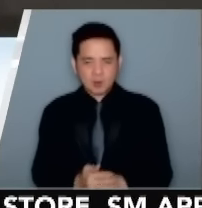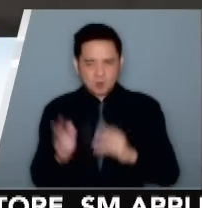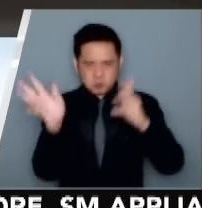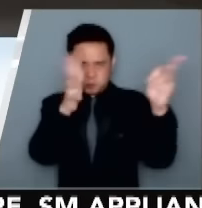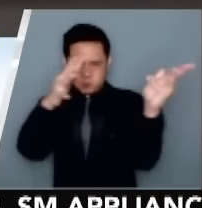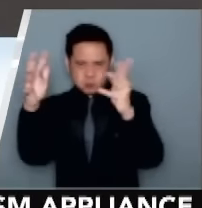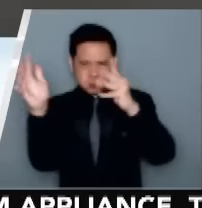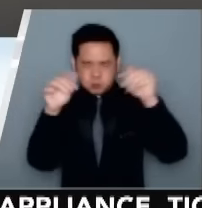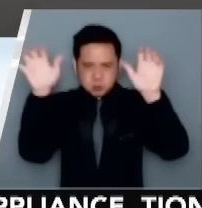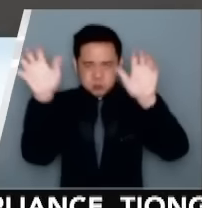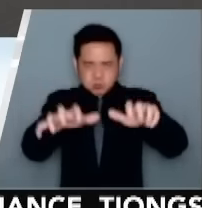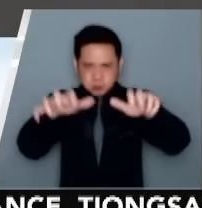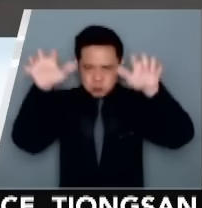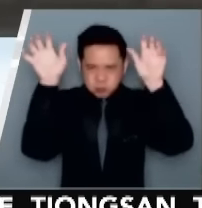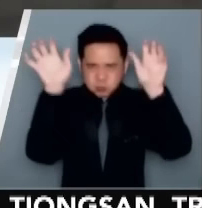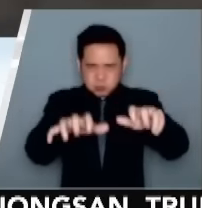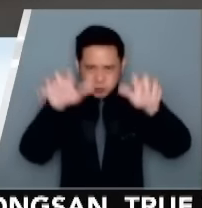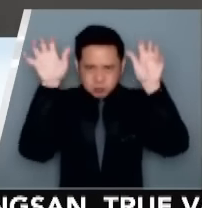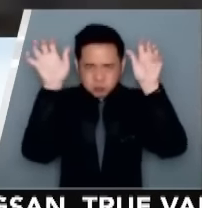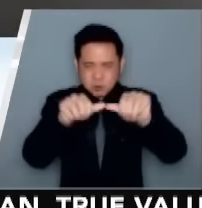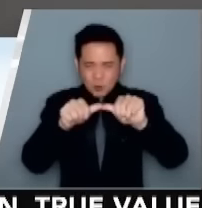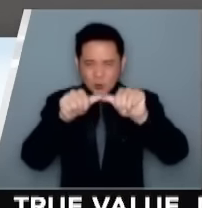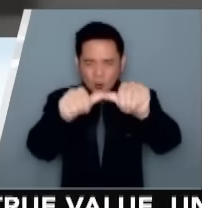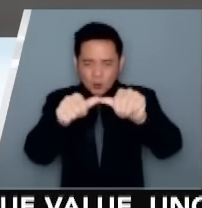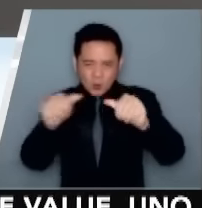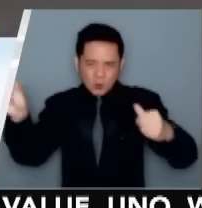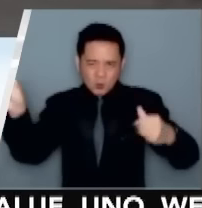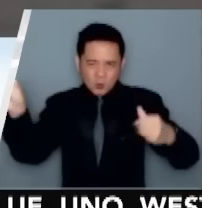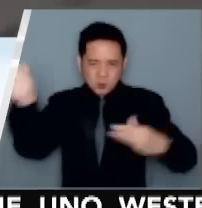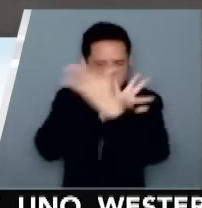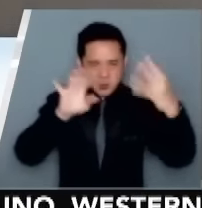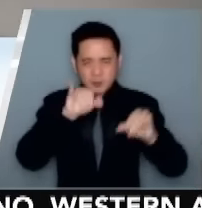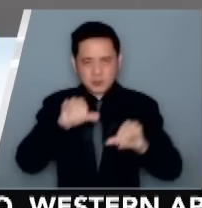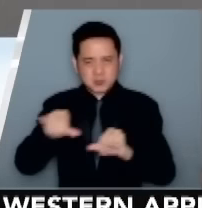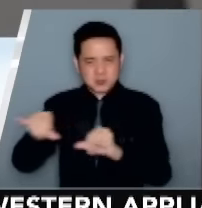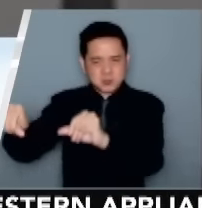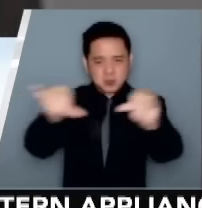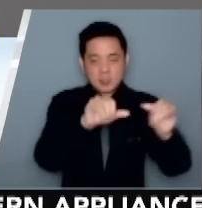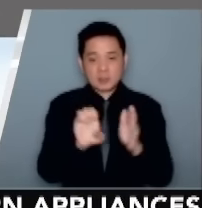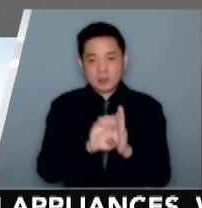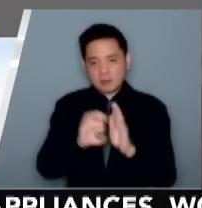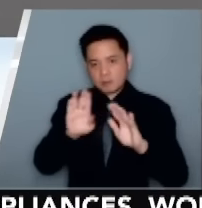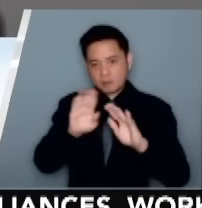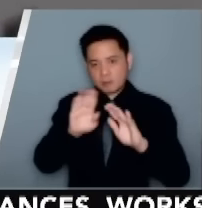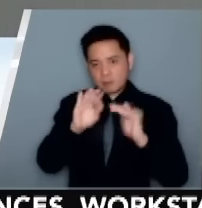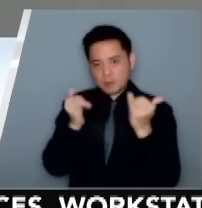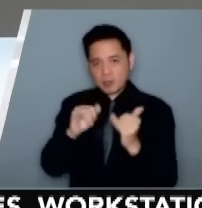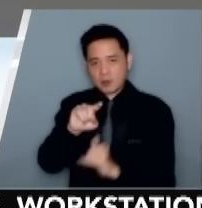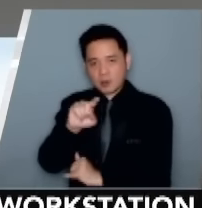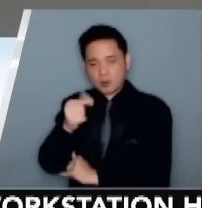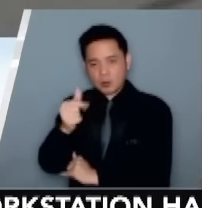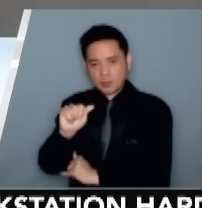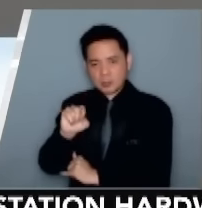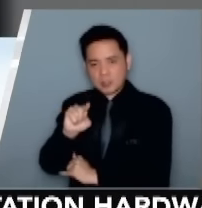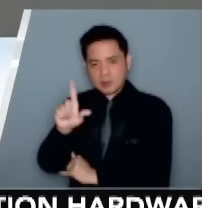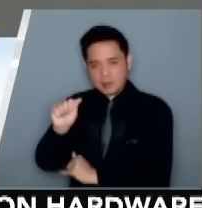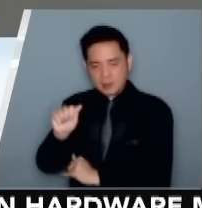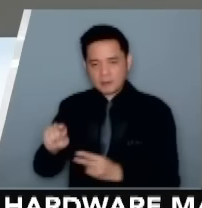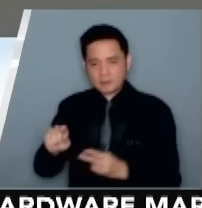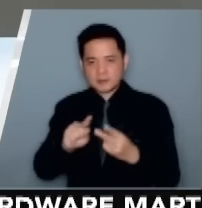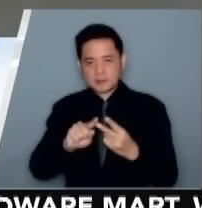dahil puro ulan at pagaspas ng hangin ang mababanaag gaya sa bayen ng Gonzaga pati sa sentro amulong na naib